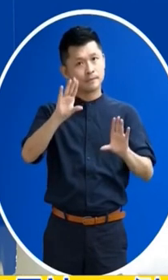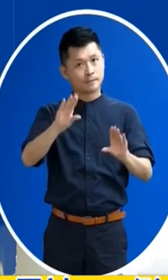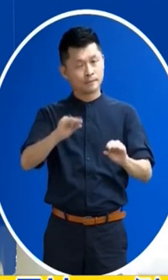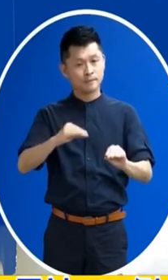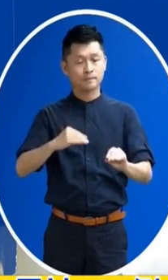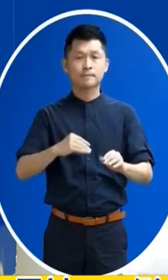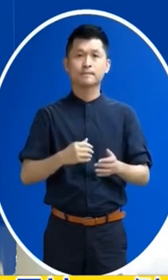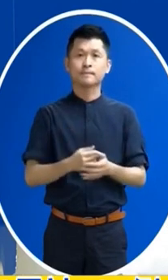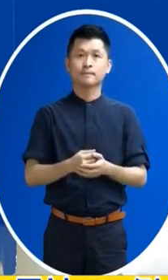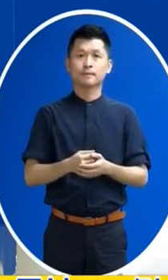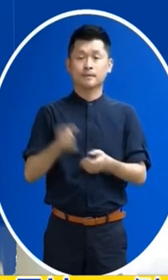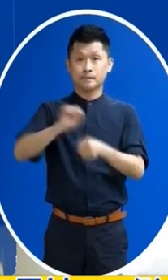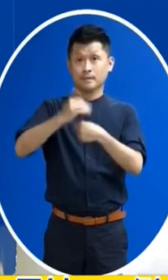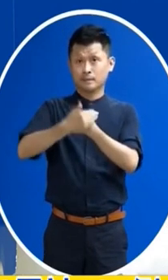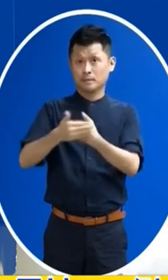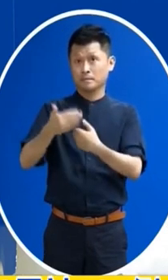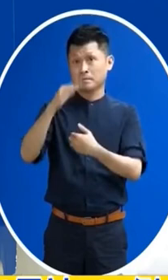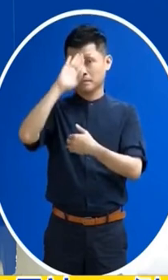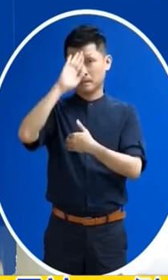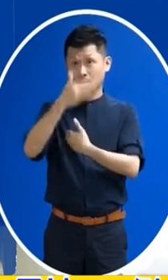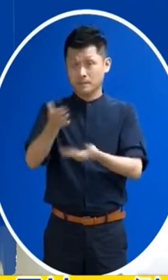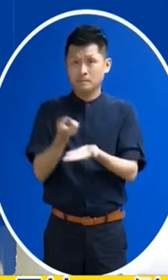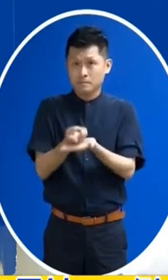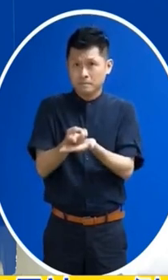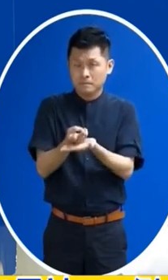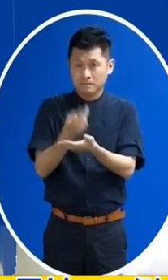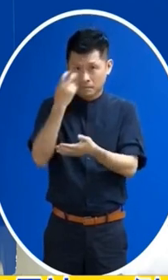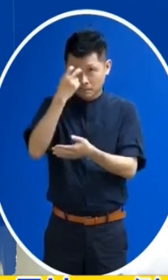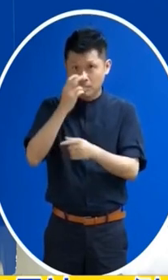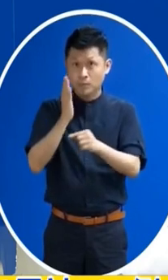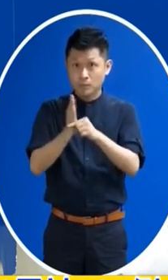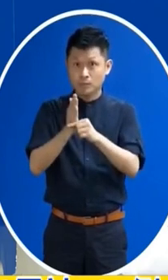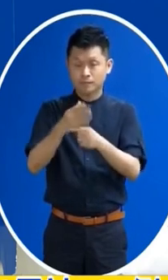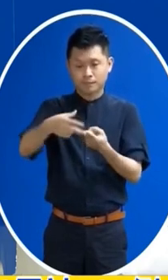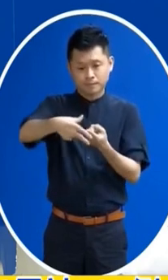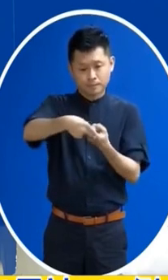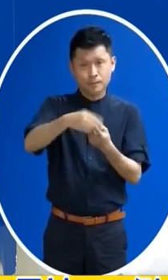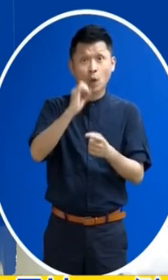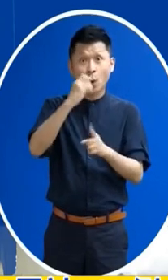那还在加护病房当中观察，不过氧气浓度都已经相当稳定了。